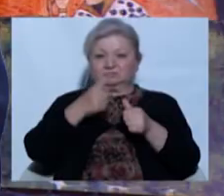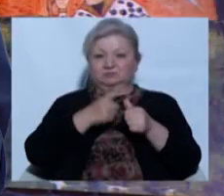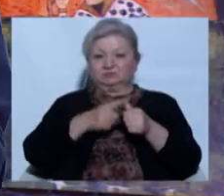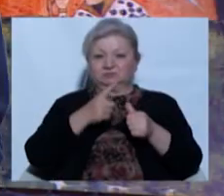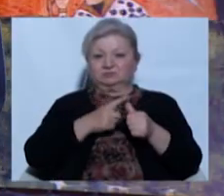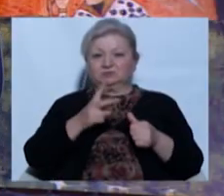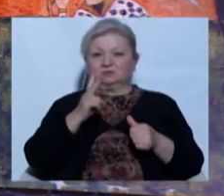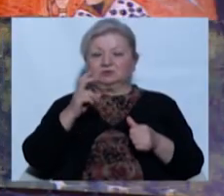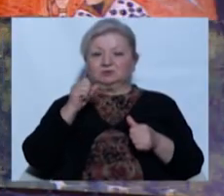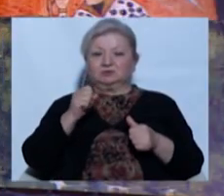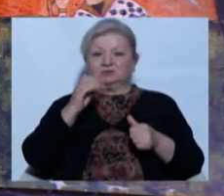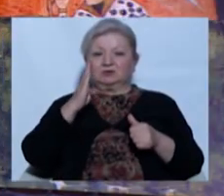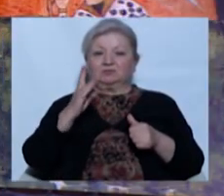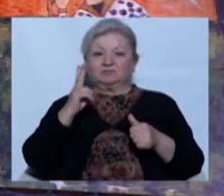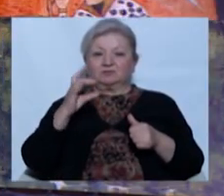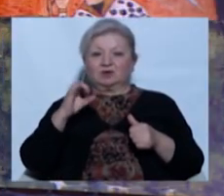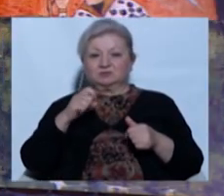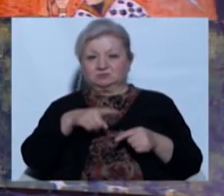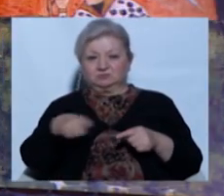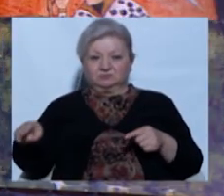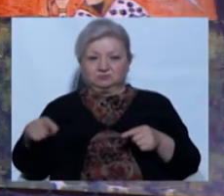შორის პატარა ისტორიული